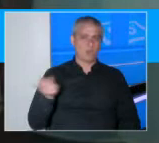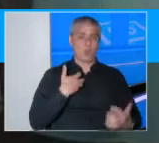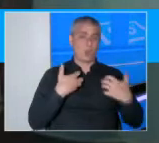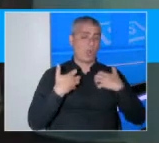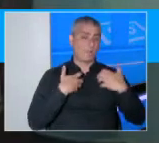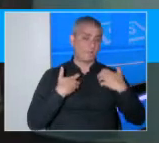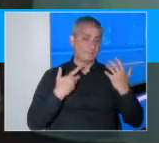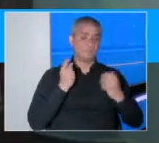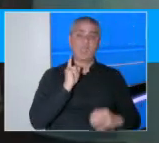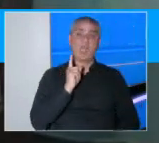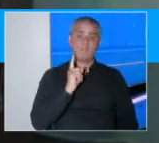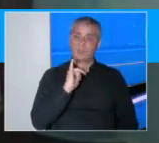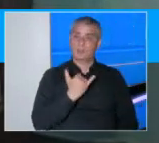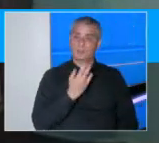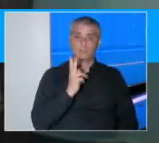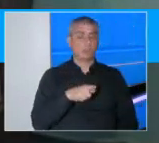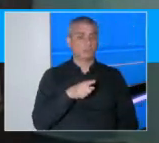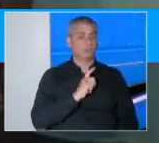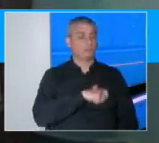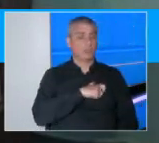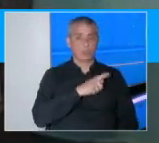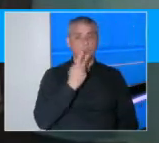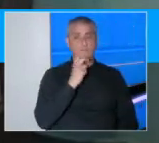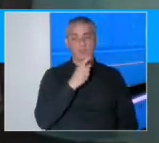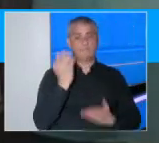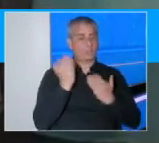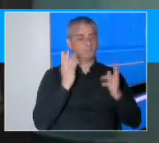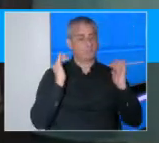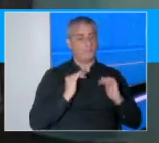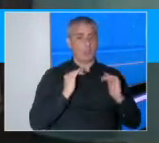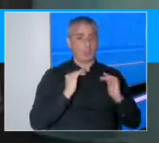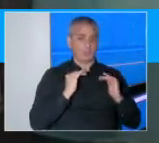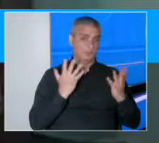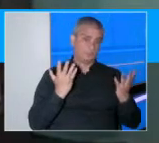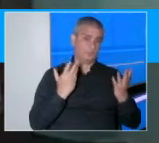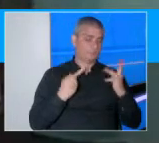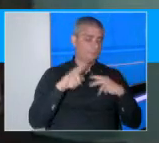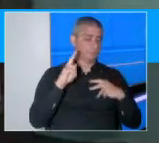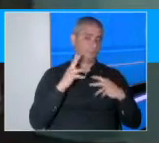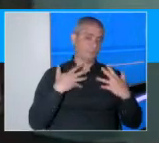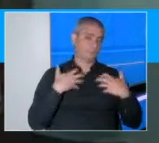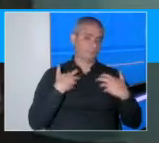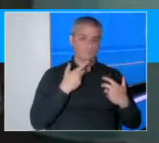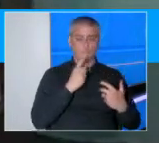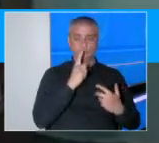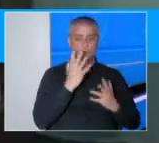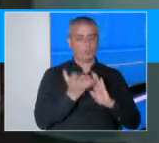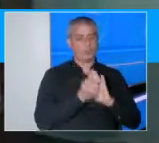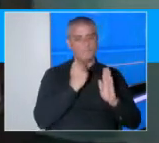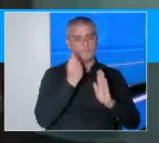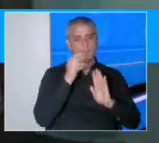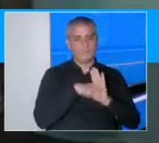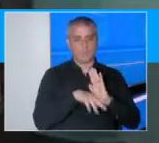האומנים, אבל כן יש עיריות שמעדיפות להזמין פחות אומנים חמים, ויותר אומנים, אתה יודע, שגובים